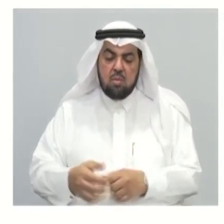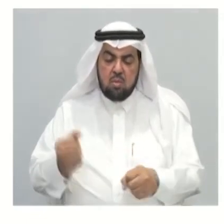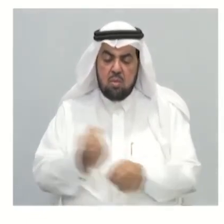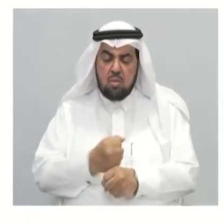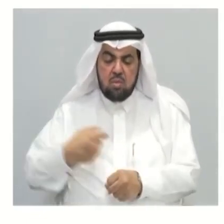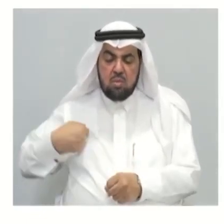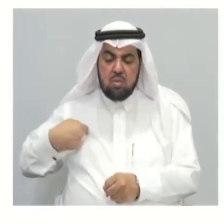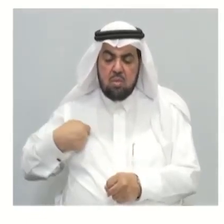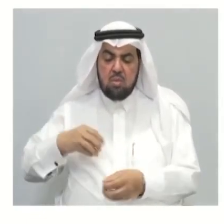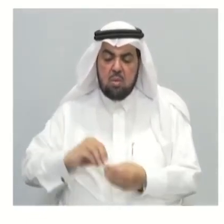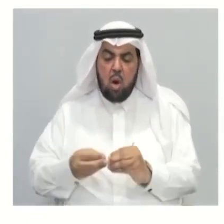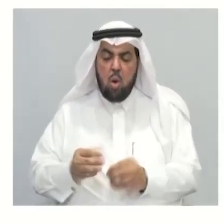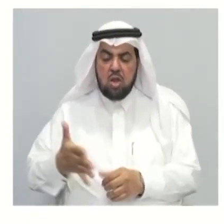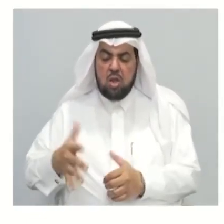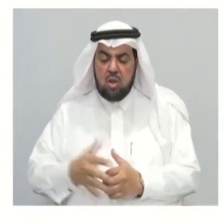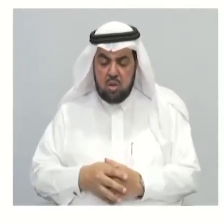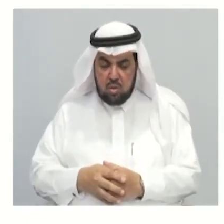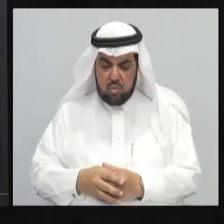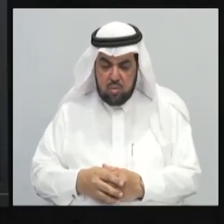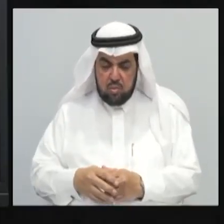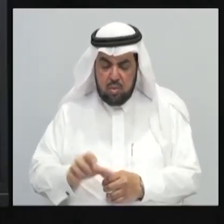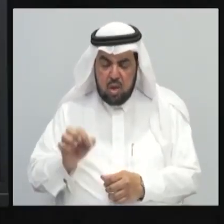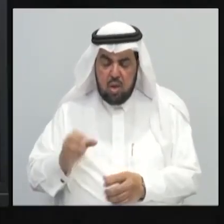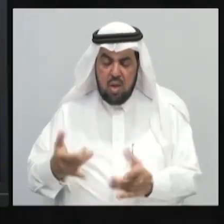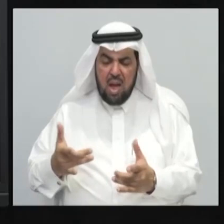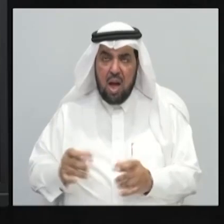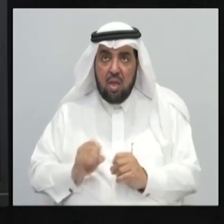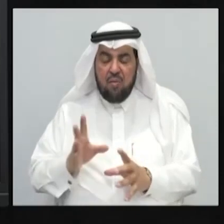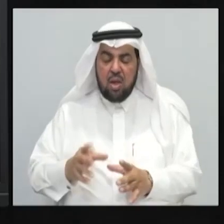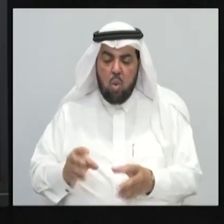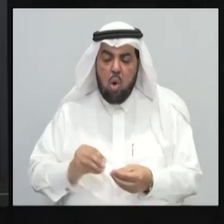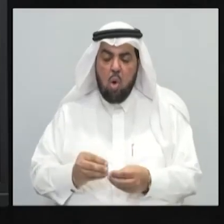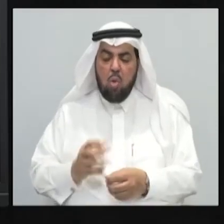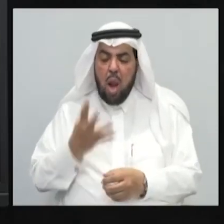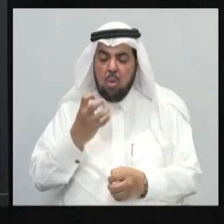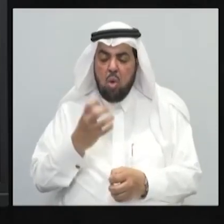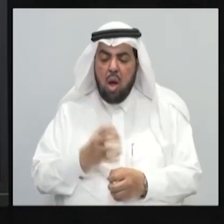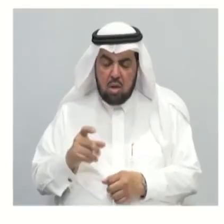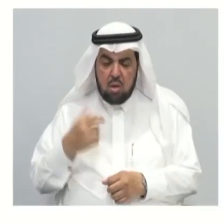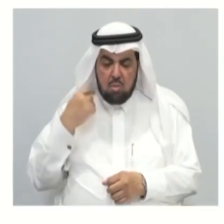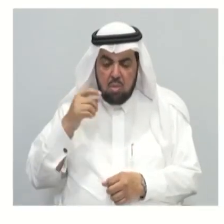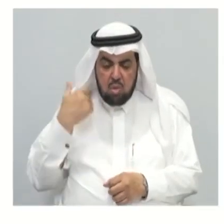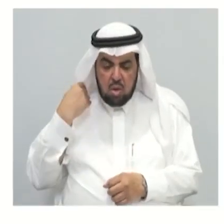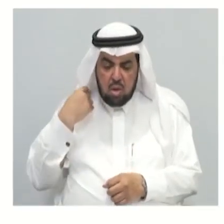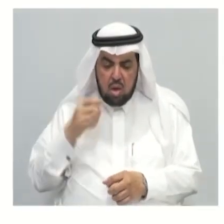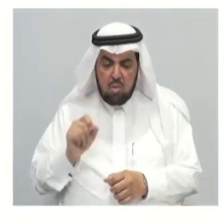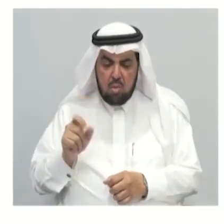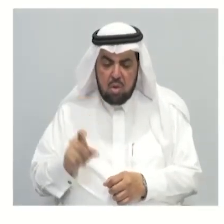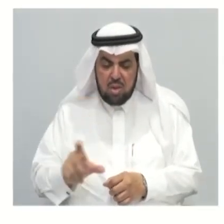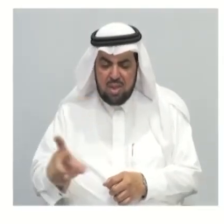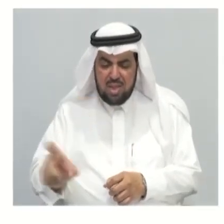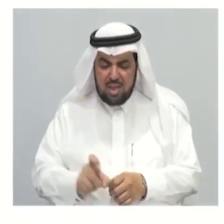بتسميه اللون الجديد اتفقنا ان سناخذ لونين اخضر فاتح واللون البرتقالي قلنا اما بالمؤشر